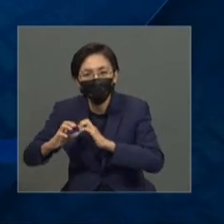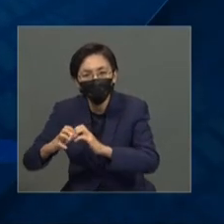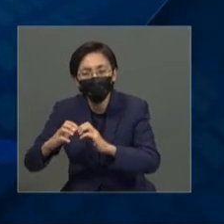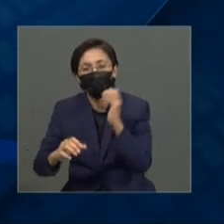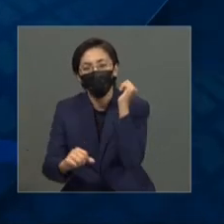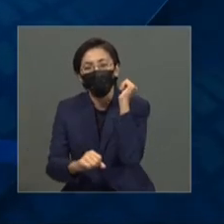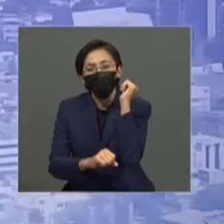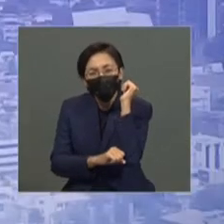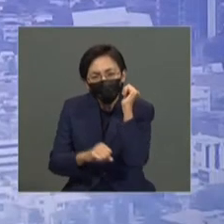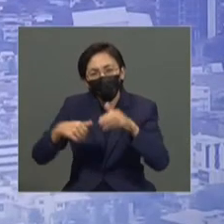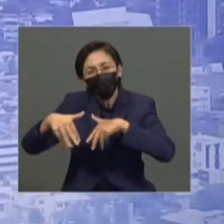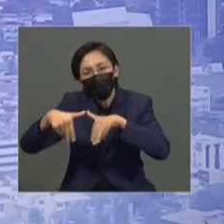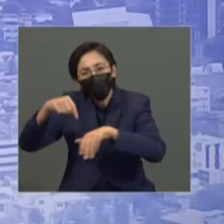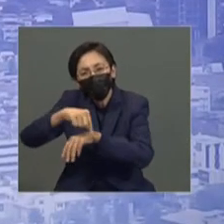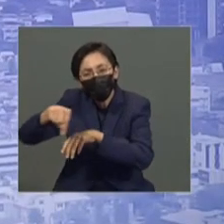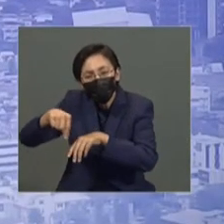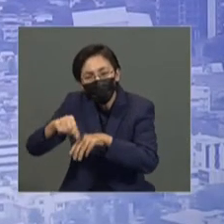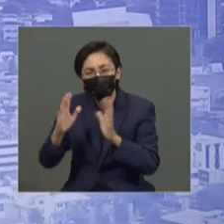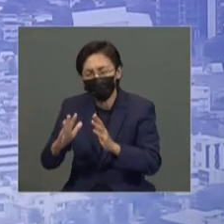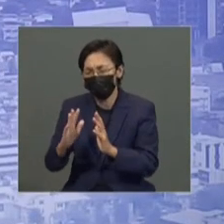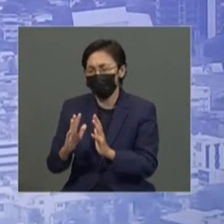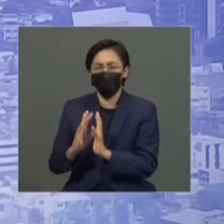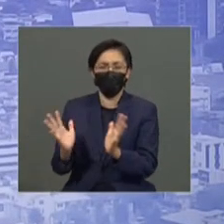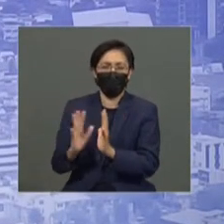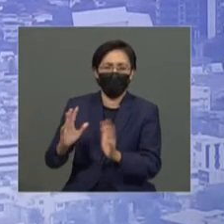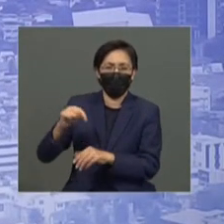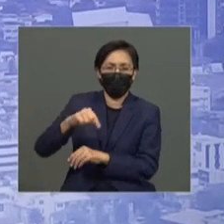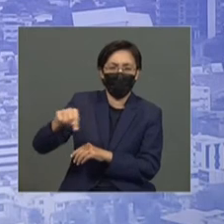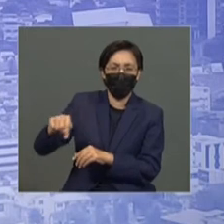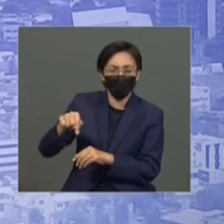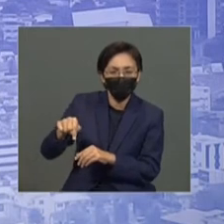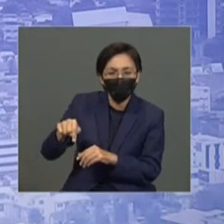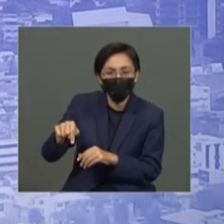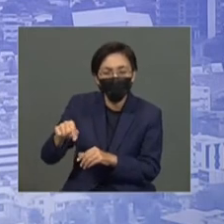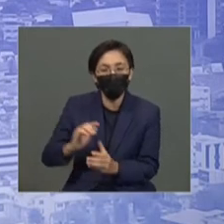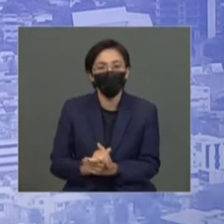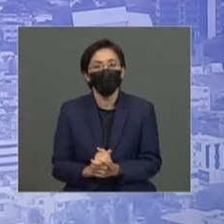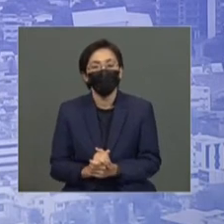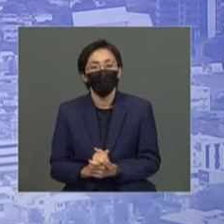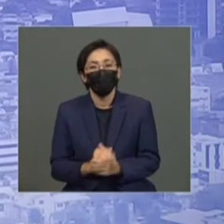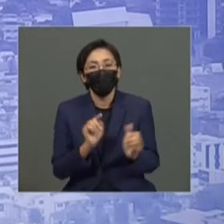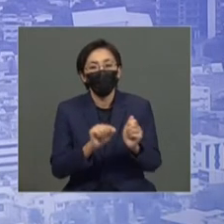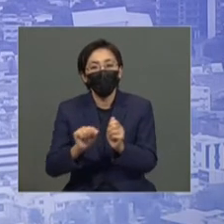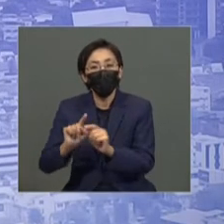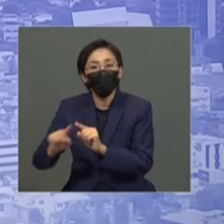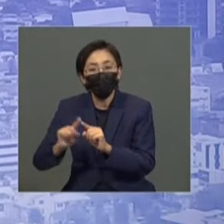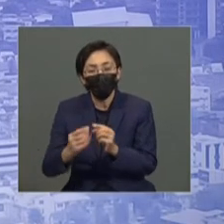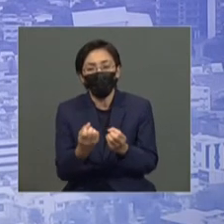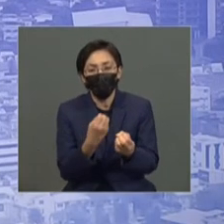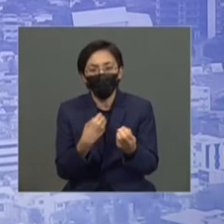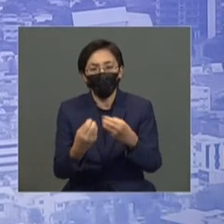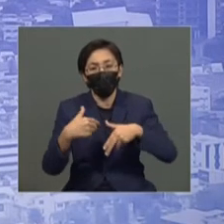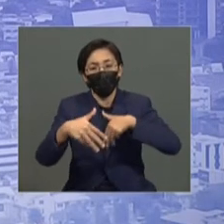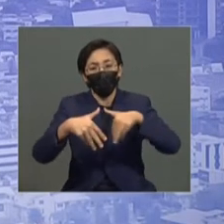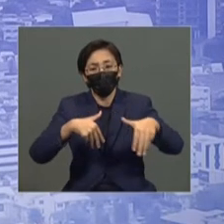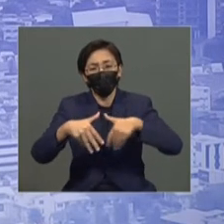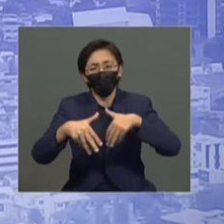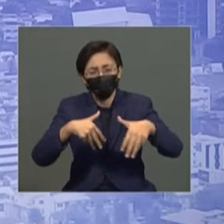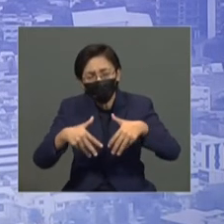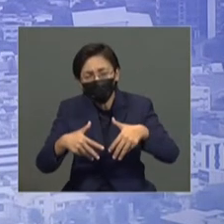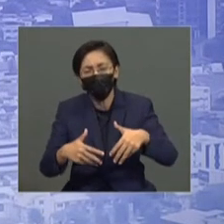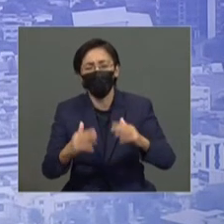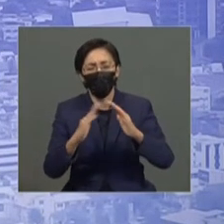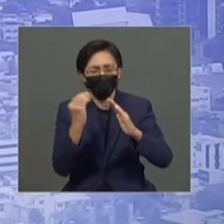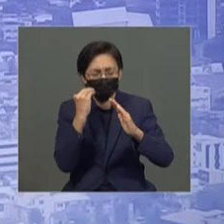นอยู่กันอย่างหนาแน่นเราพบว่านะคะในส่วนของเขตรายงานว่าในบางชุมชนเนี่ยพี่น้องประชาชน